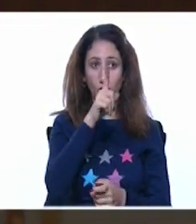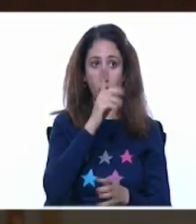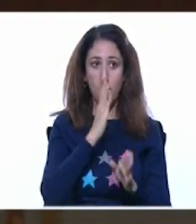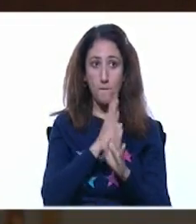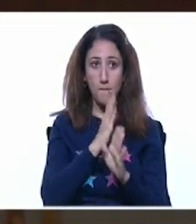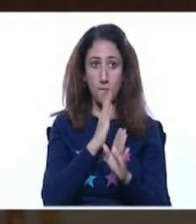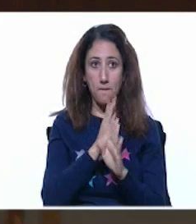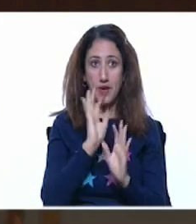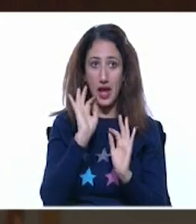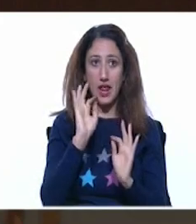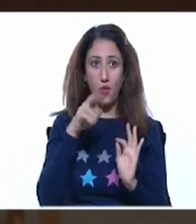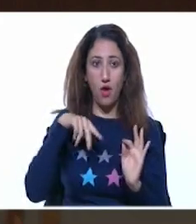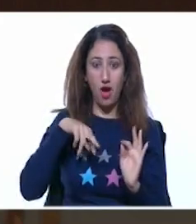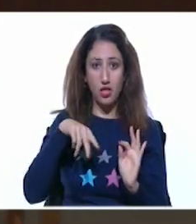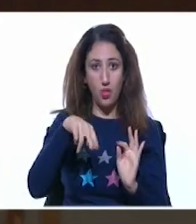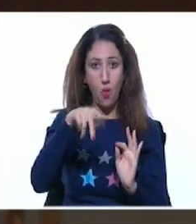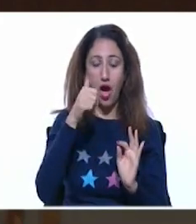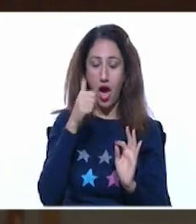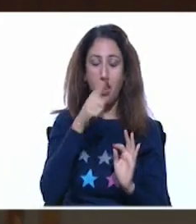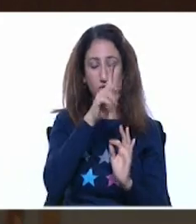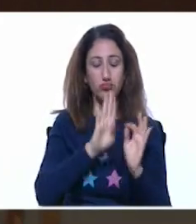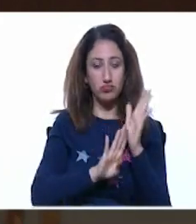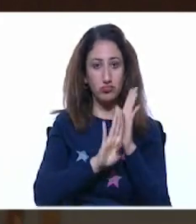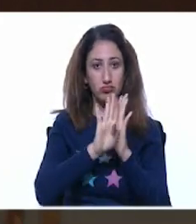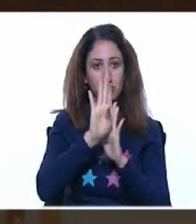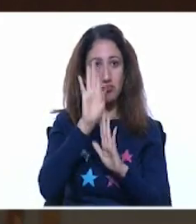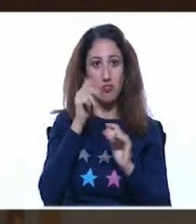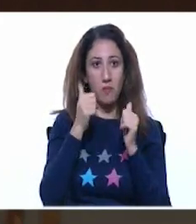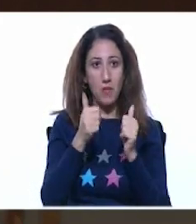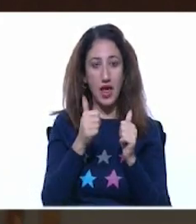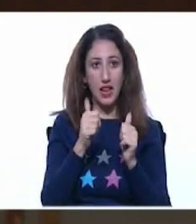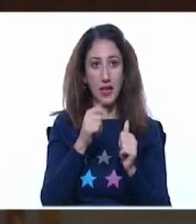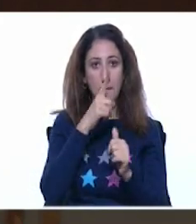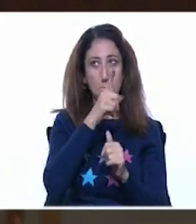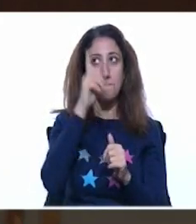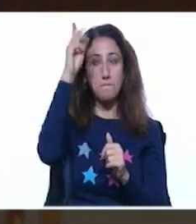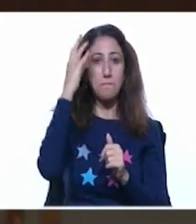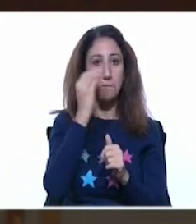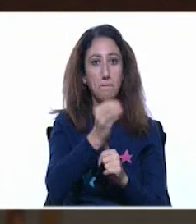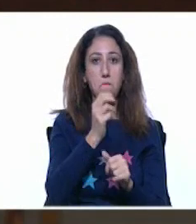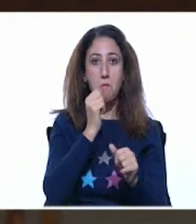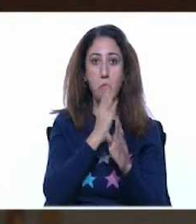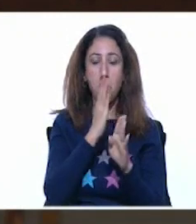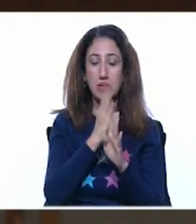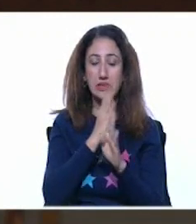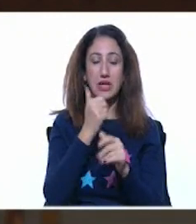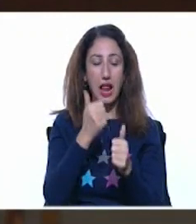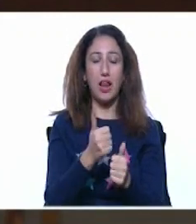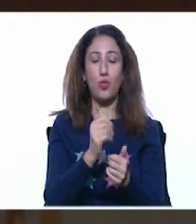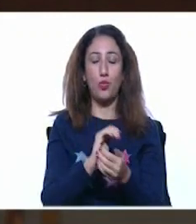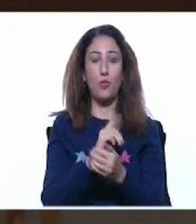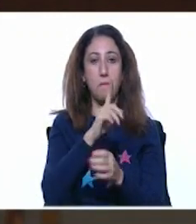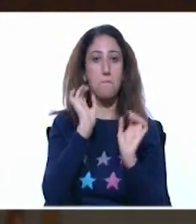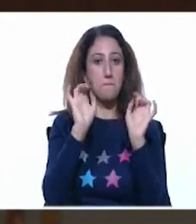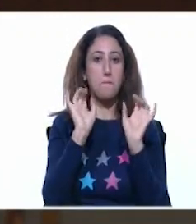متابع خطواتك انت ما شاء الله خطواتك كلها فعلا بتدل انك انت موهوب وانك انت بتقفز قفزات كبيره يعني انا ما شاء الله